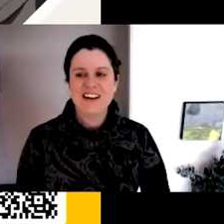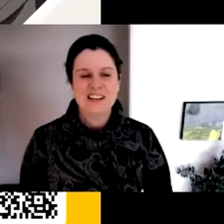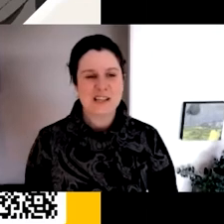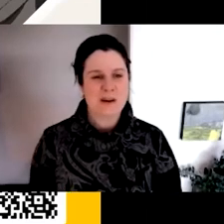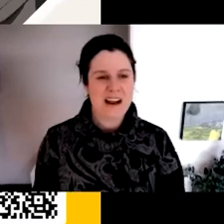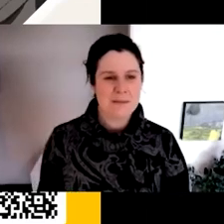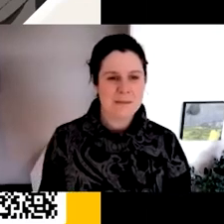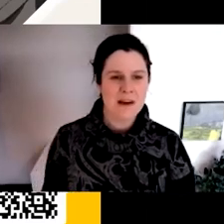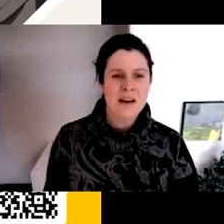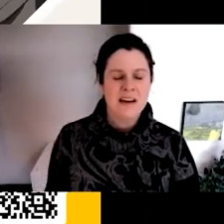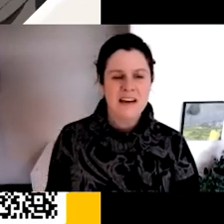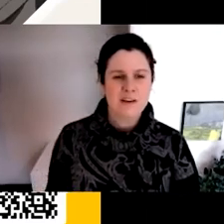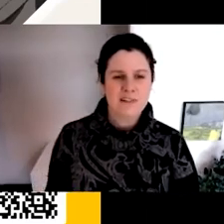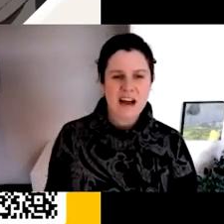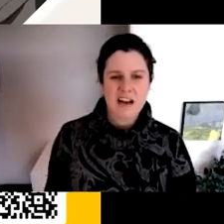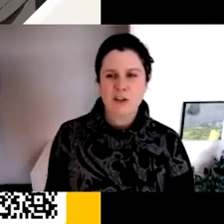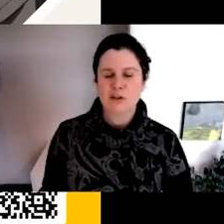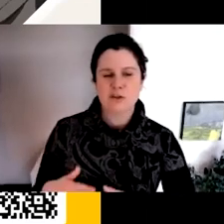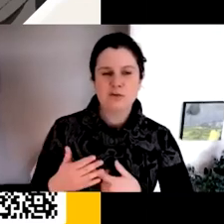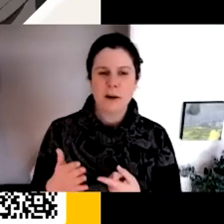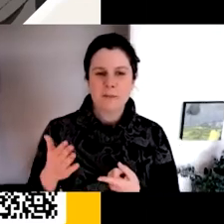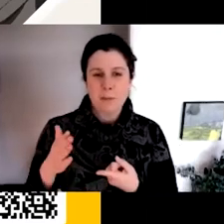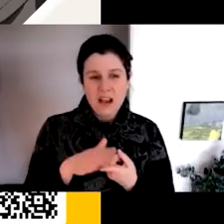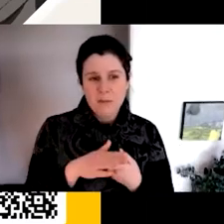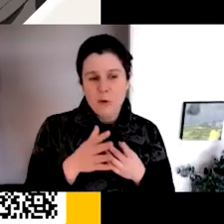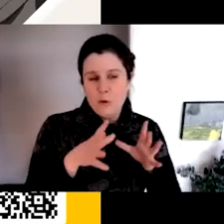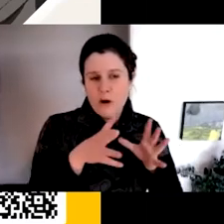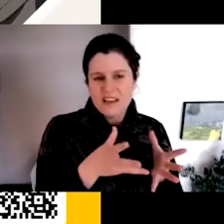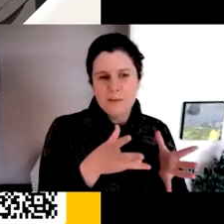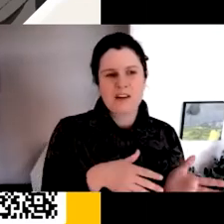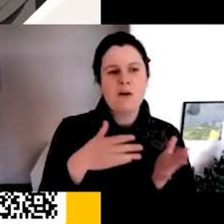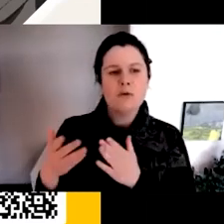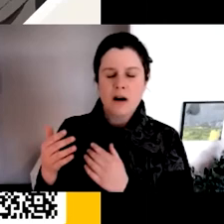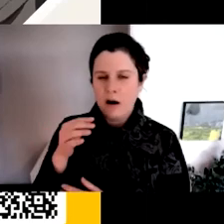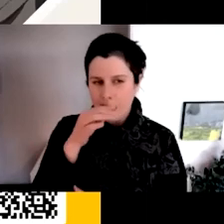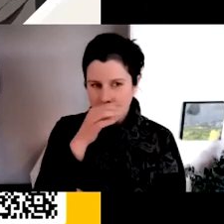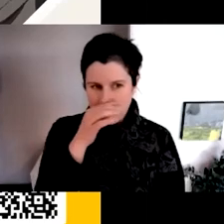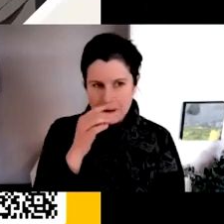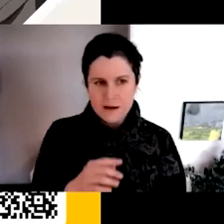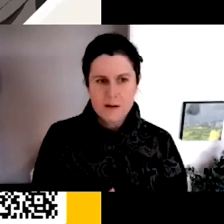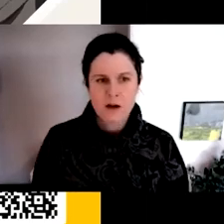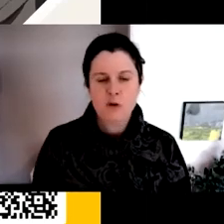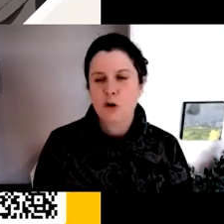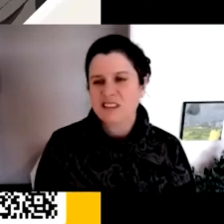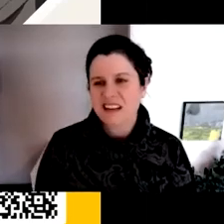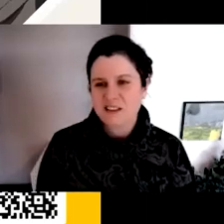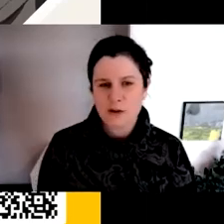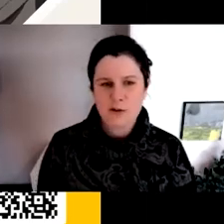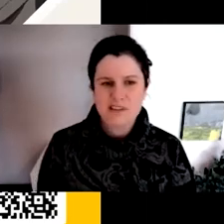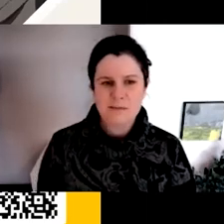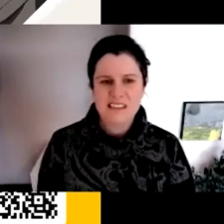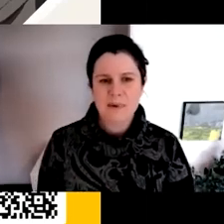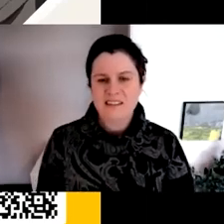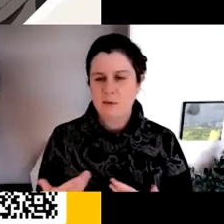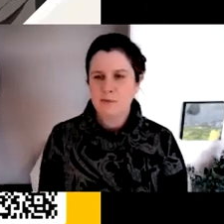que ce programme est offert à la fois sous forme de programme cours indépendant ou encore comme une concentration